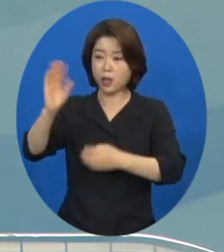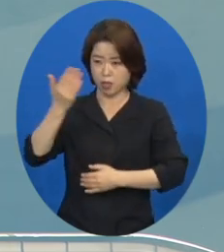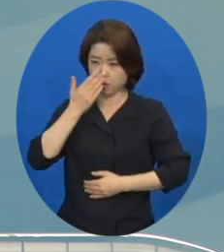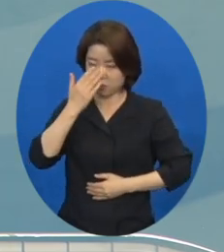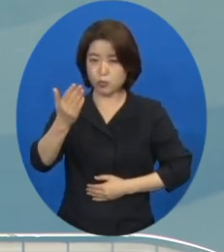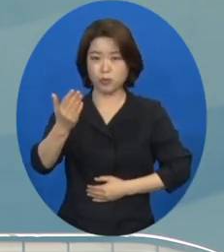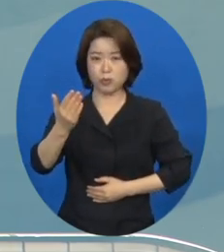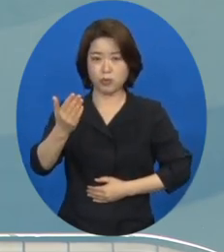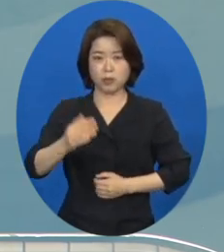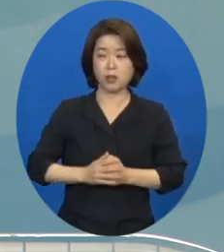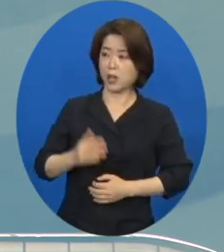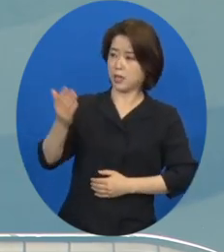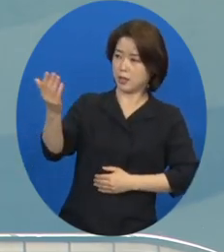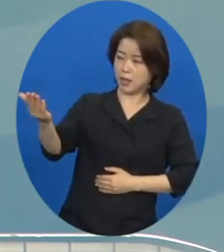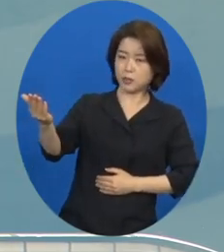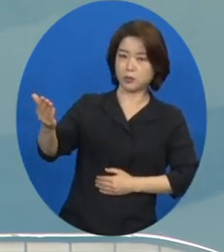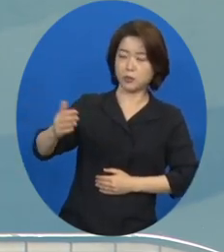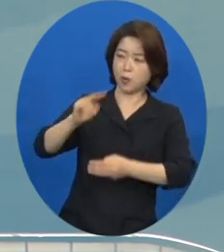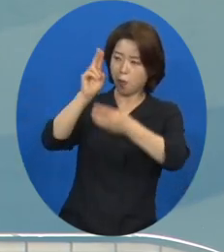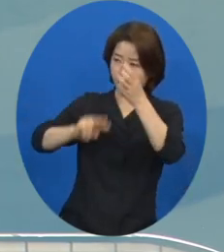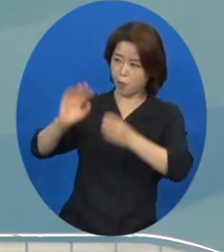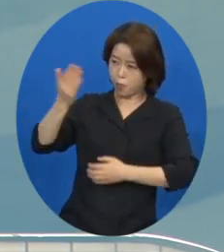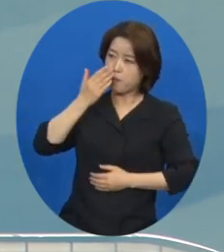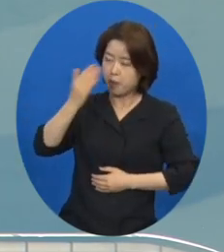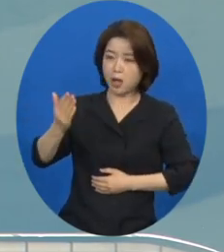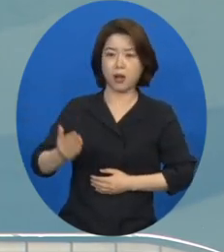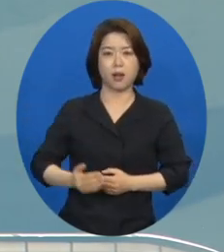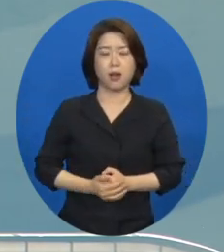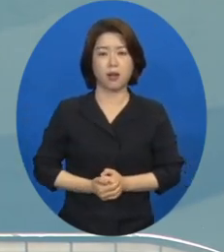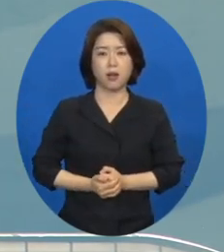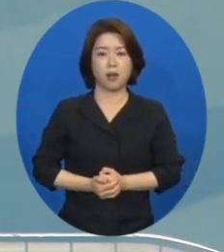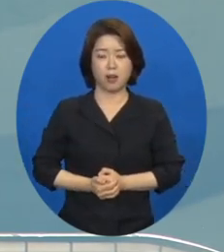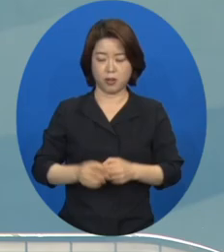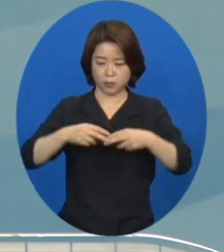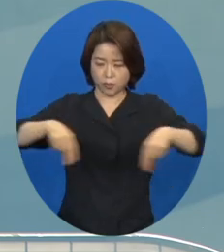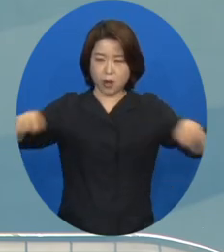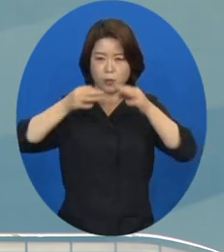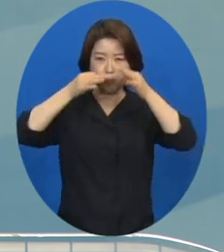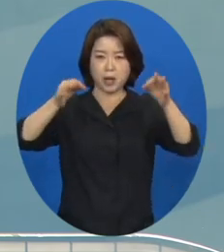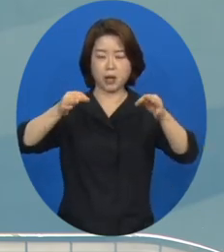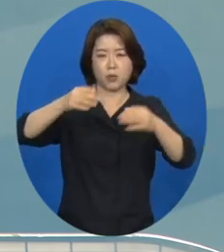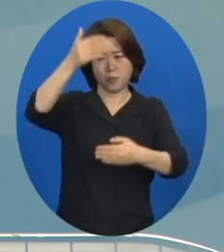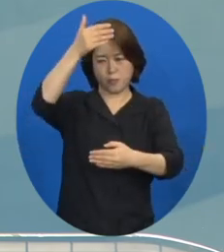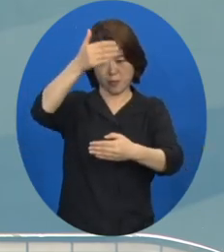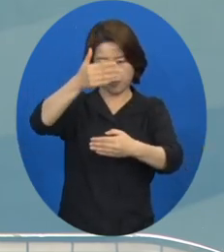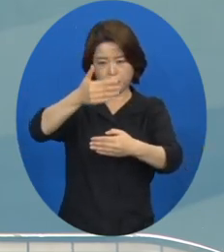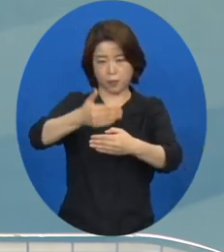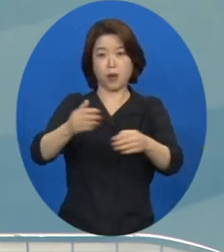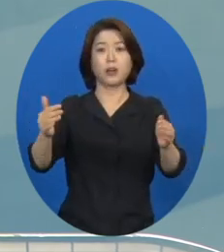수 있습니다. 당신도 가룟 유다가 될 수 있습니다. 그리고 막이 내려요.